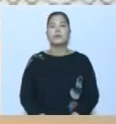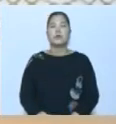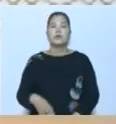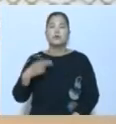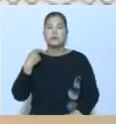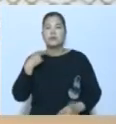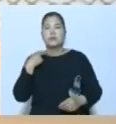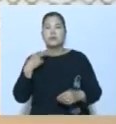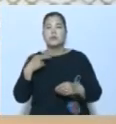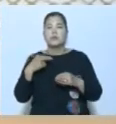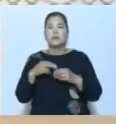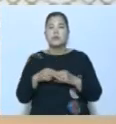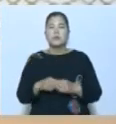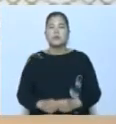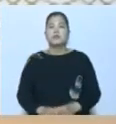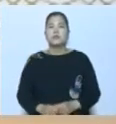жауапкершілікпен